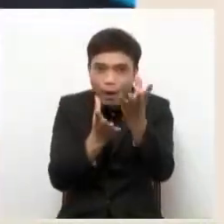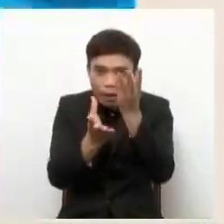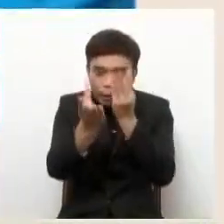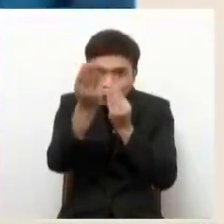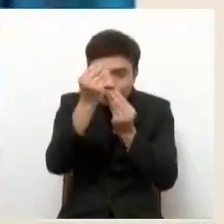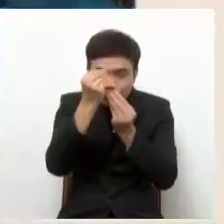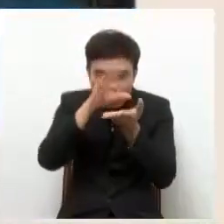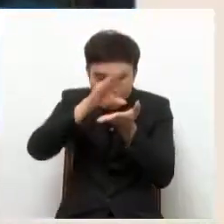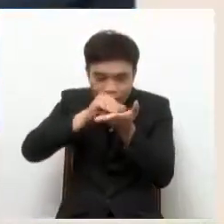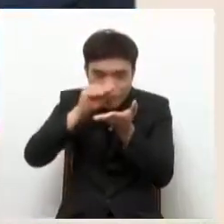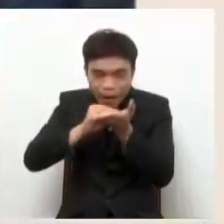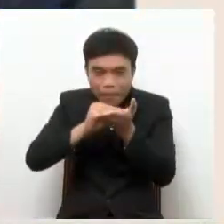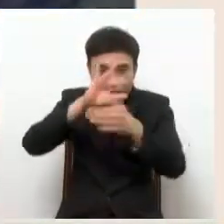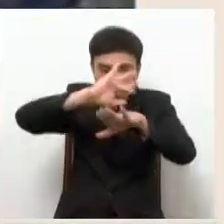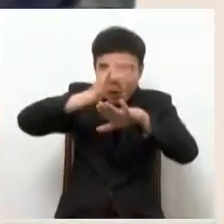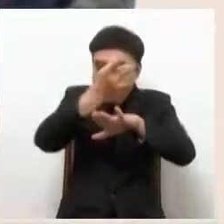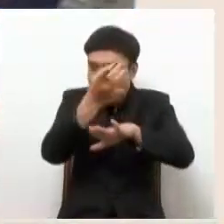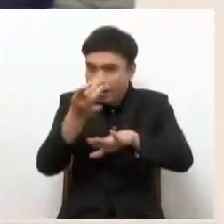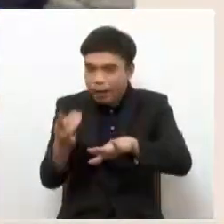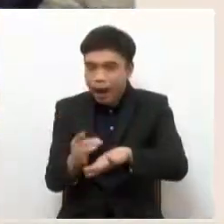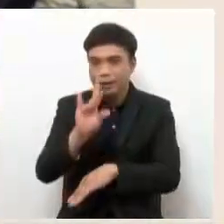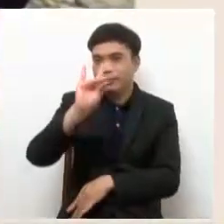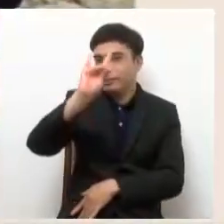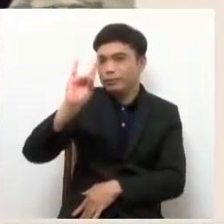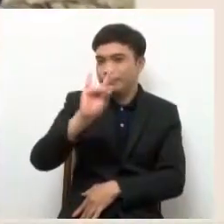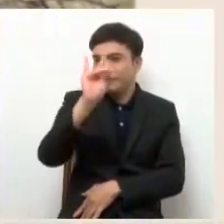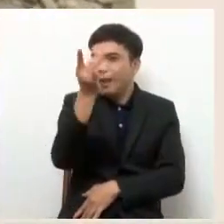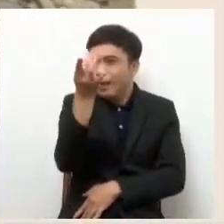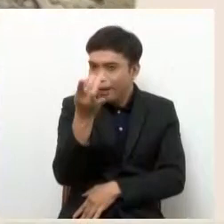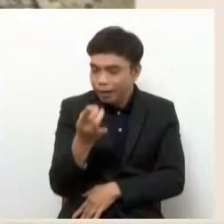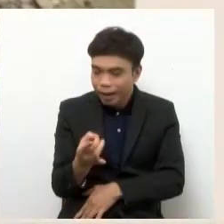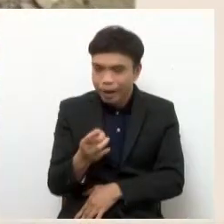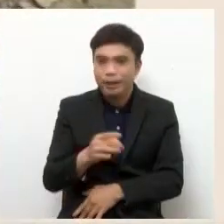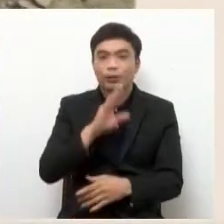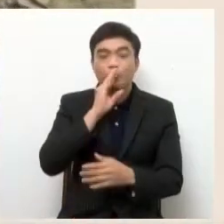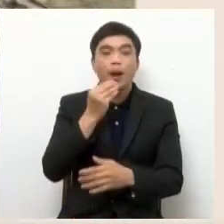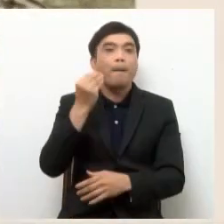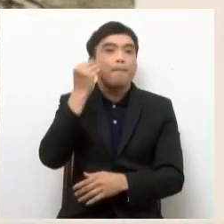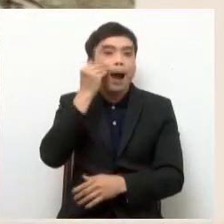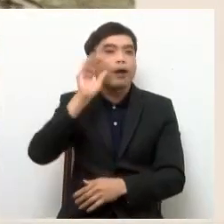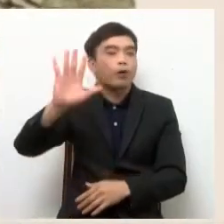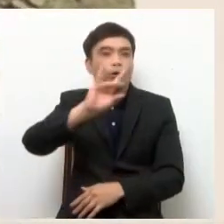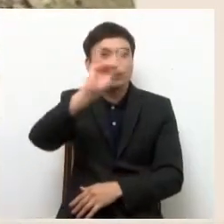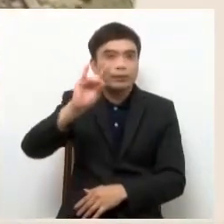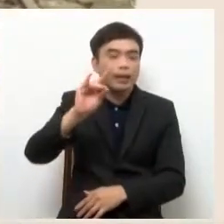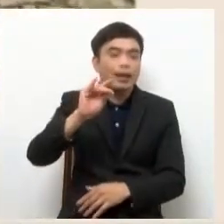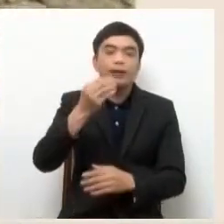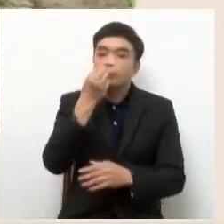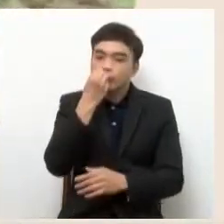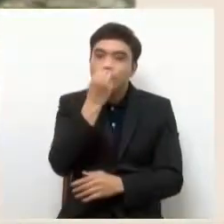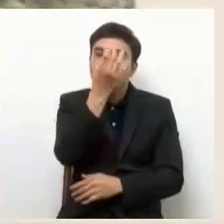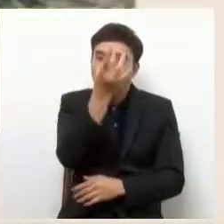ญจพรรณศึกษาสิ่งมีชีวิตแหล่งที่อยู่อาศัยแหล่งอาห